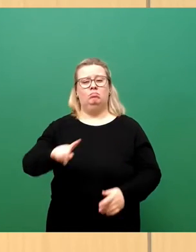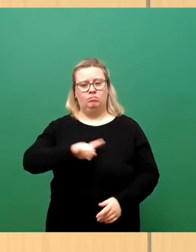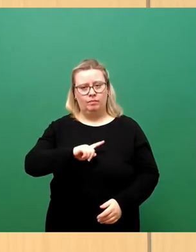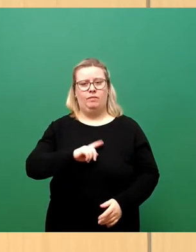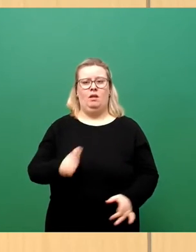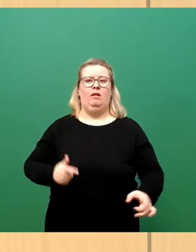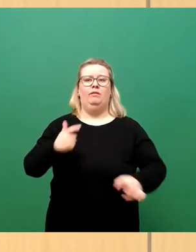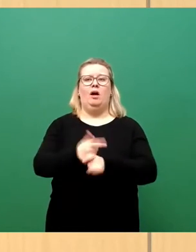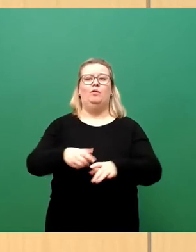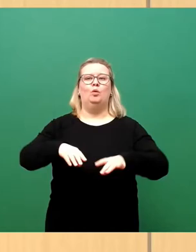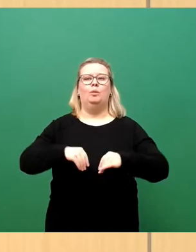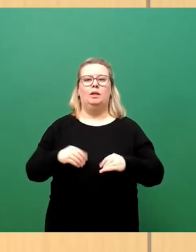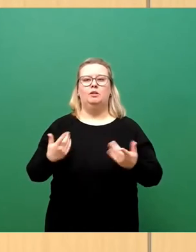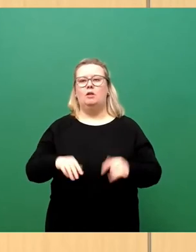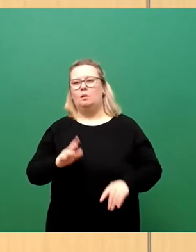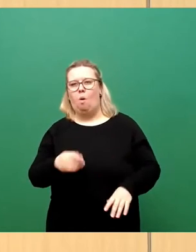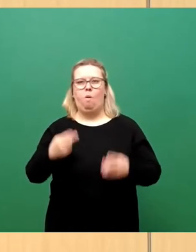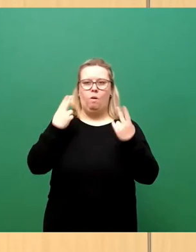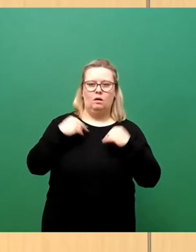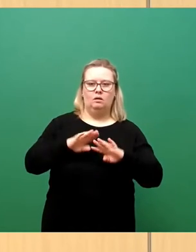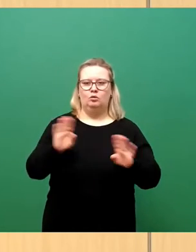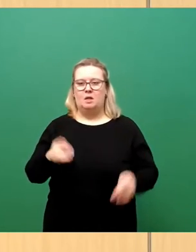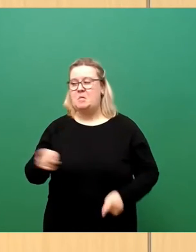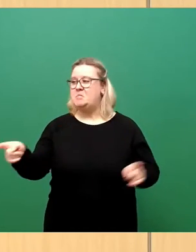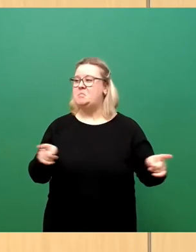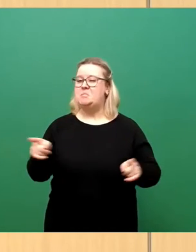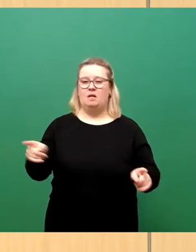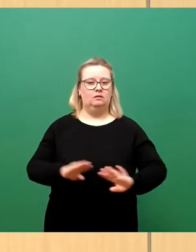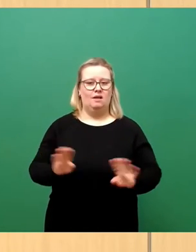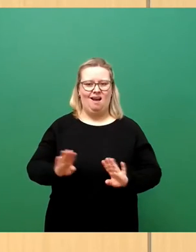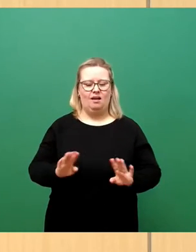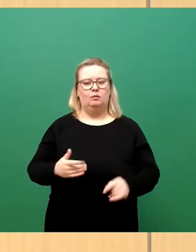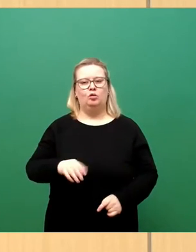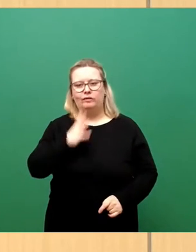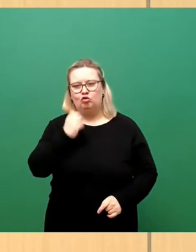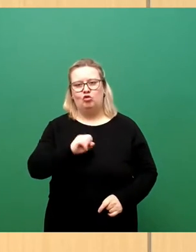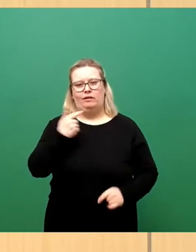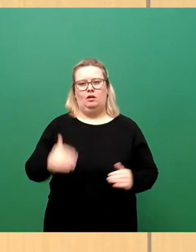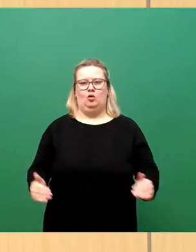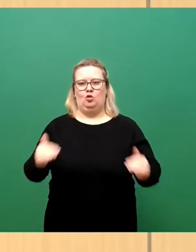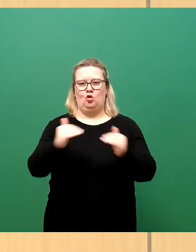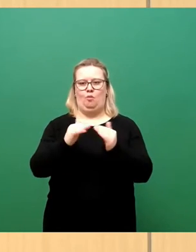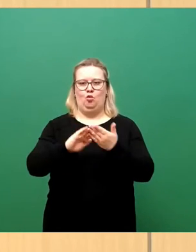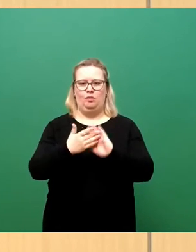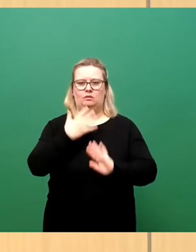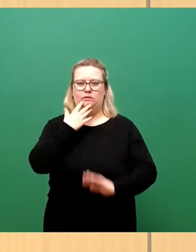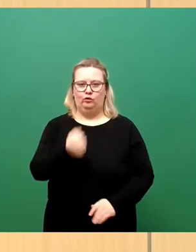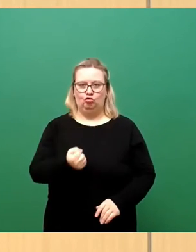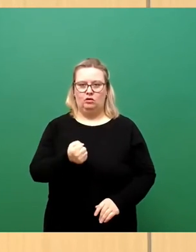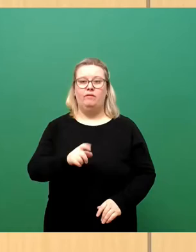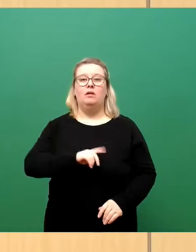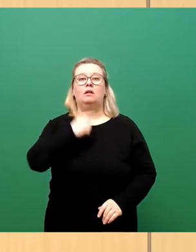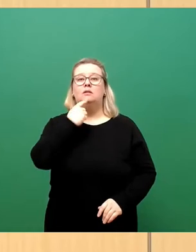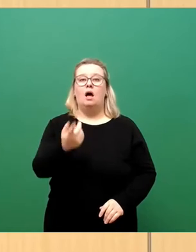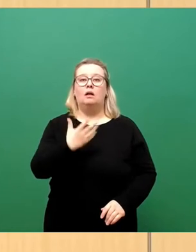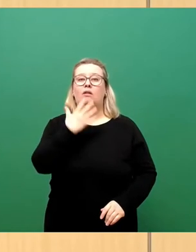und schlagen uns nicht in die Büsche, um dann mit dem Finger auf den Stadtrat zu zeigen und 15% zu beklagen. Wer sich hinstellt und sagt, wir wollen